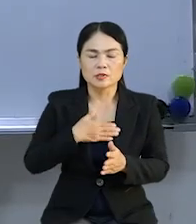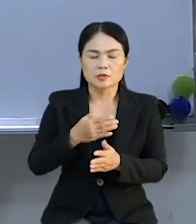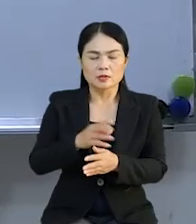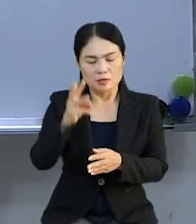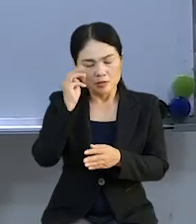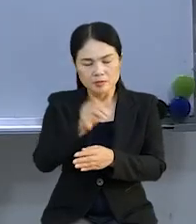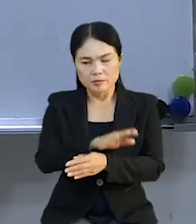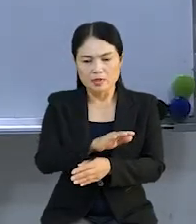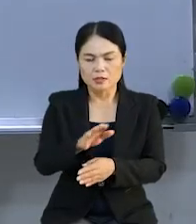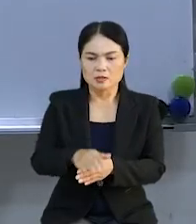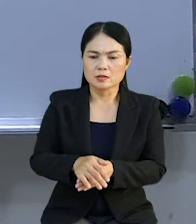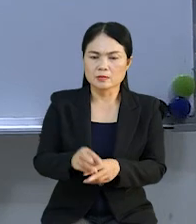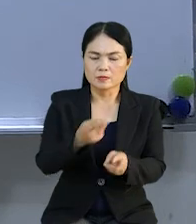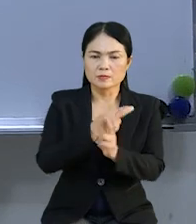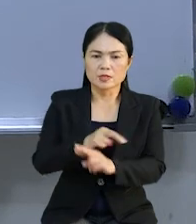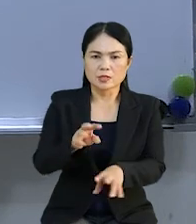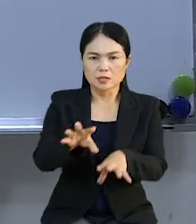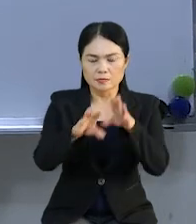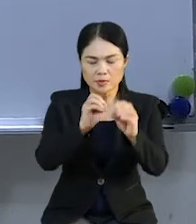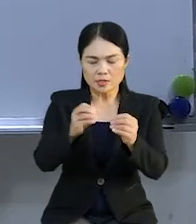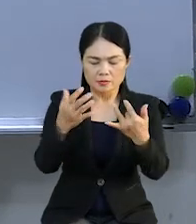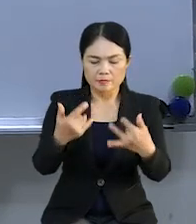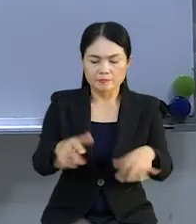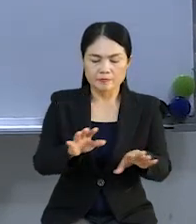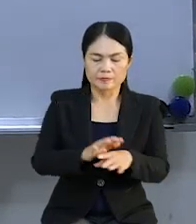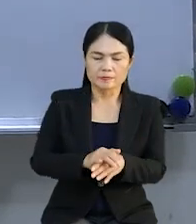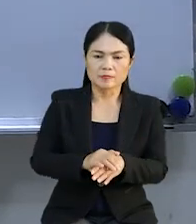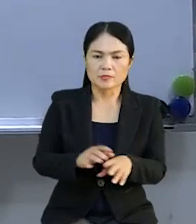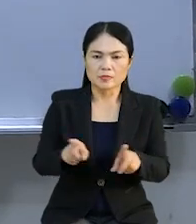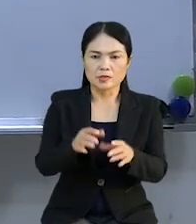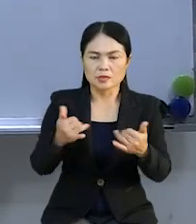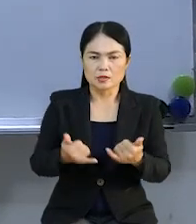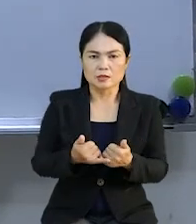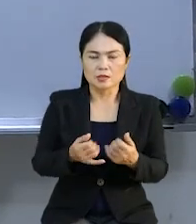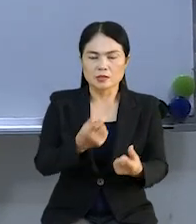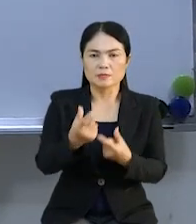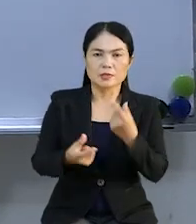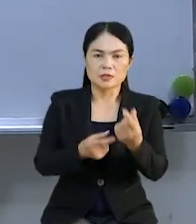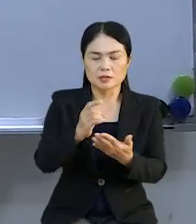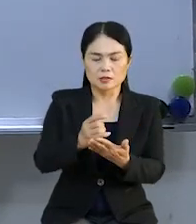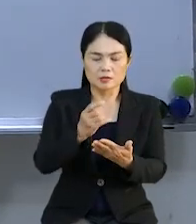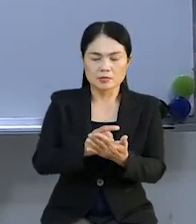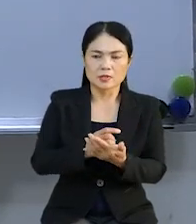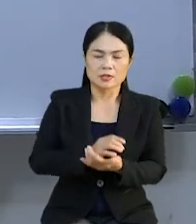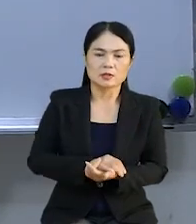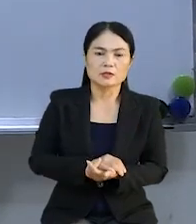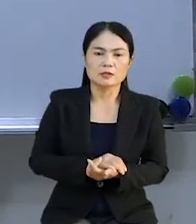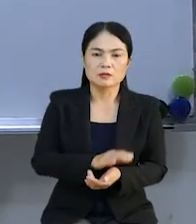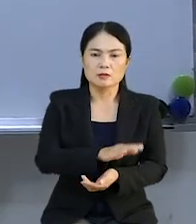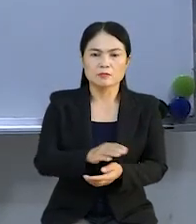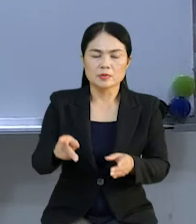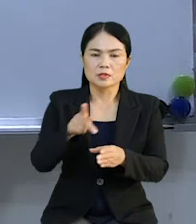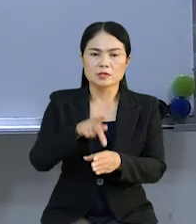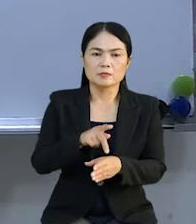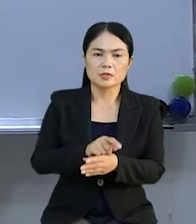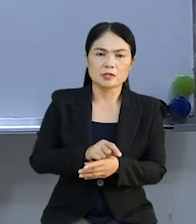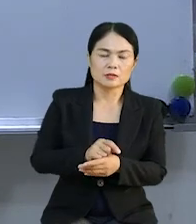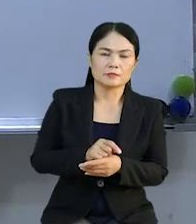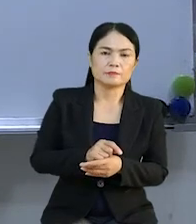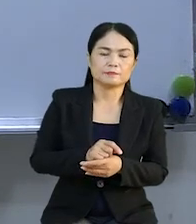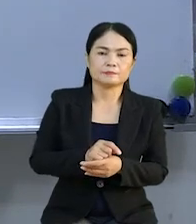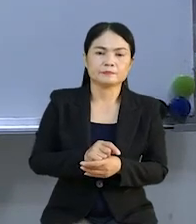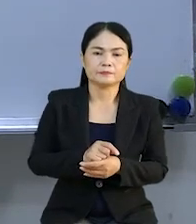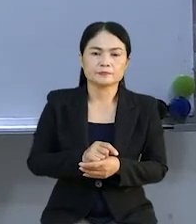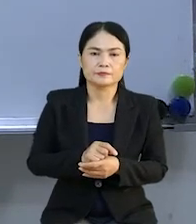ឃឹមថាកូនទាំងអស់គ្នាបានត្រៀមសម្ភារៈសិក្សារួចរាល់អស់ហើយដូច្នេះលោកគ្រូសូមដំណើរការមេរៀនតែម្ដងកូនចូលរួមជាមួយលោកគ្រូ